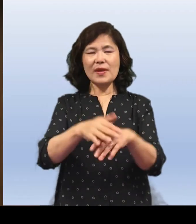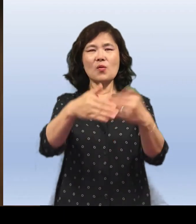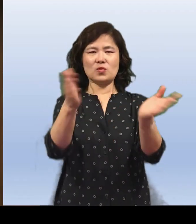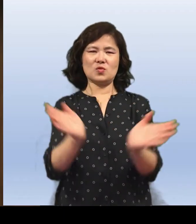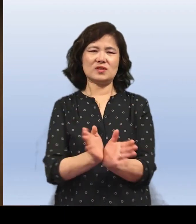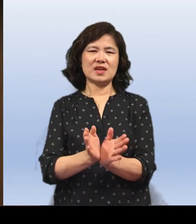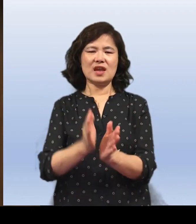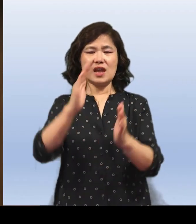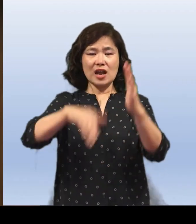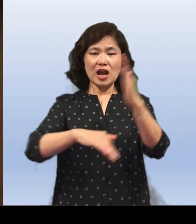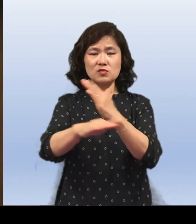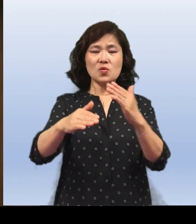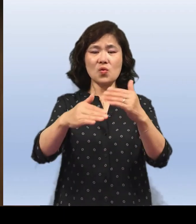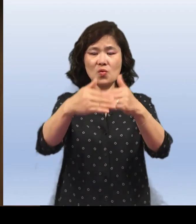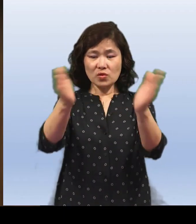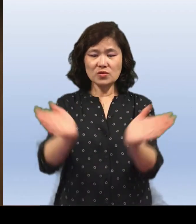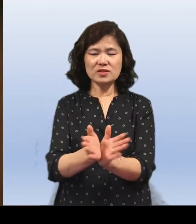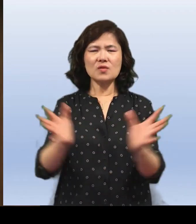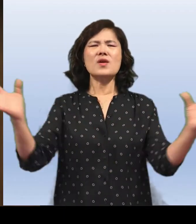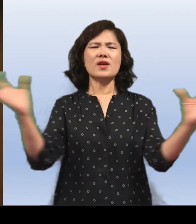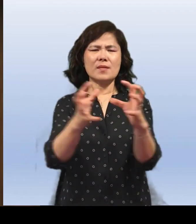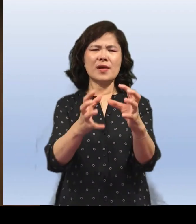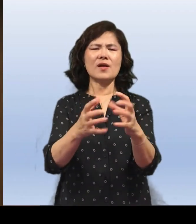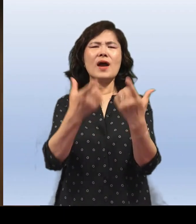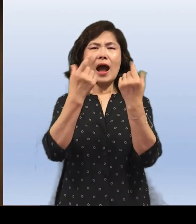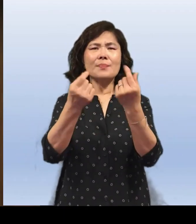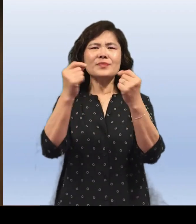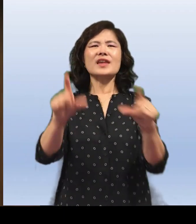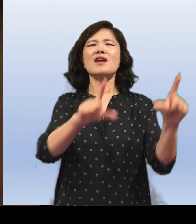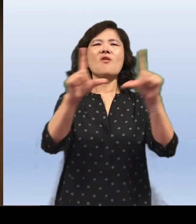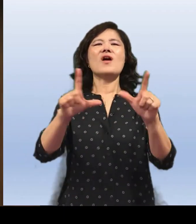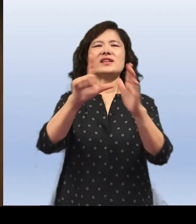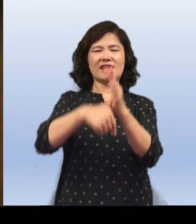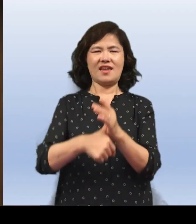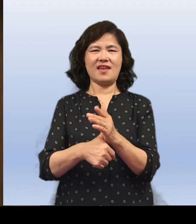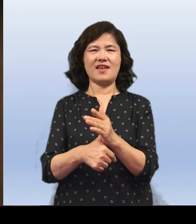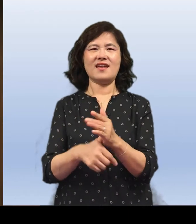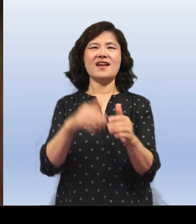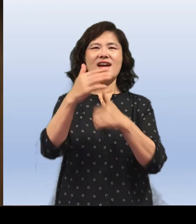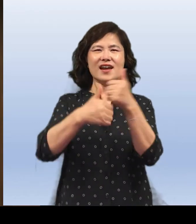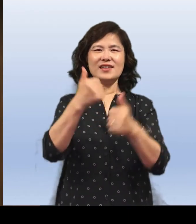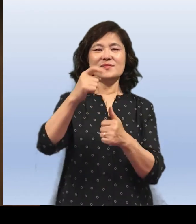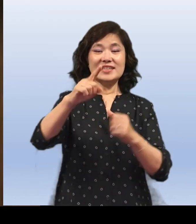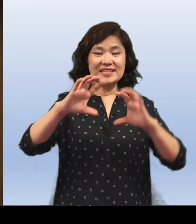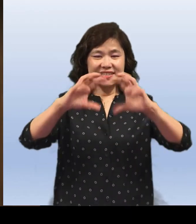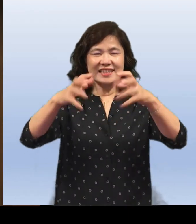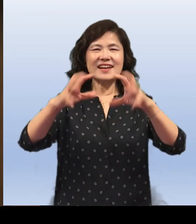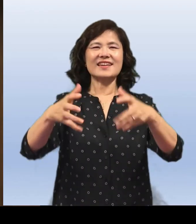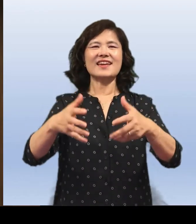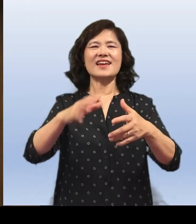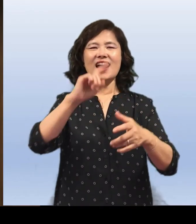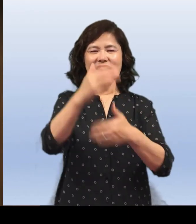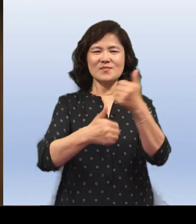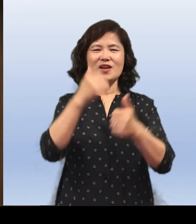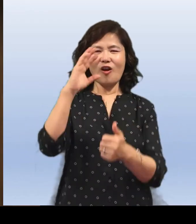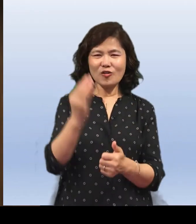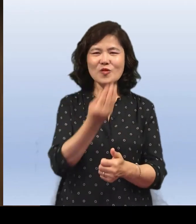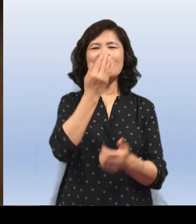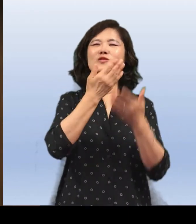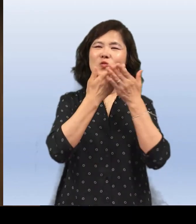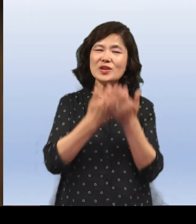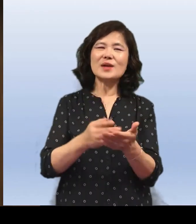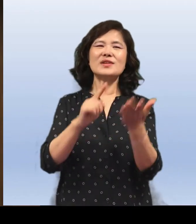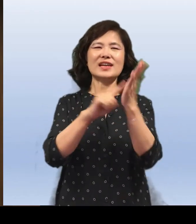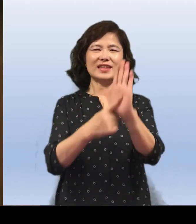공동체, 가족 공동체로 연합하여 함께 거할 때 하나님은 이 세상에 하나님의 거룩함과 존귀함을